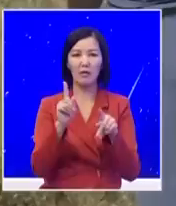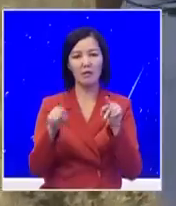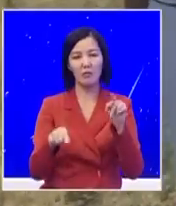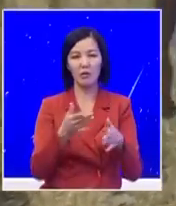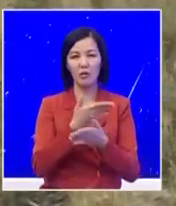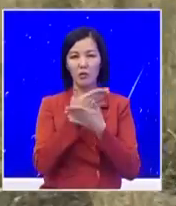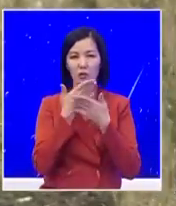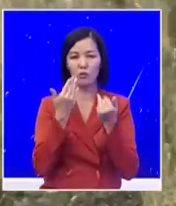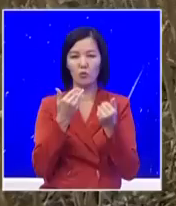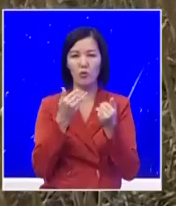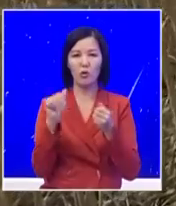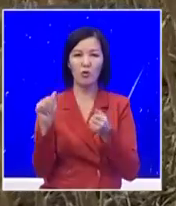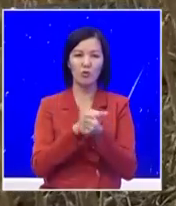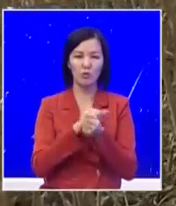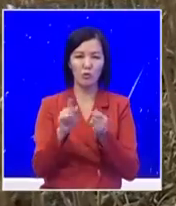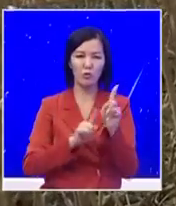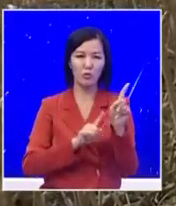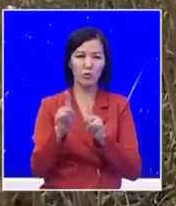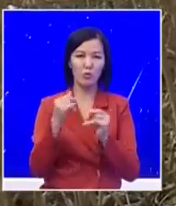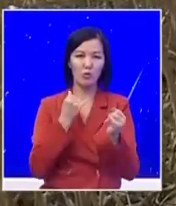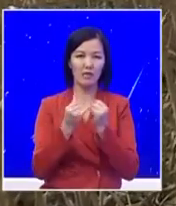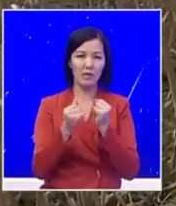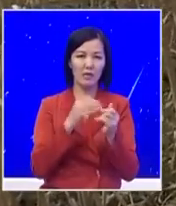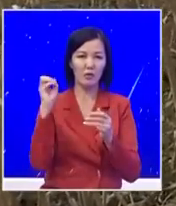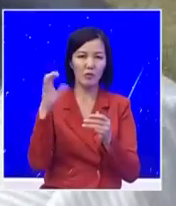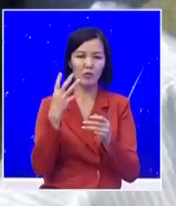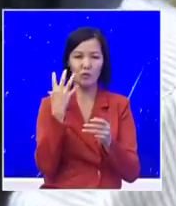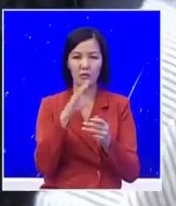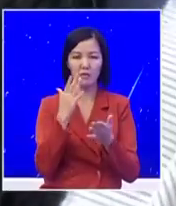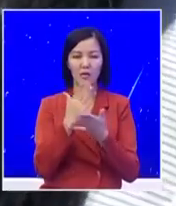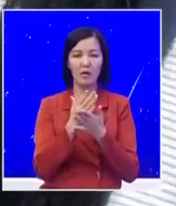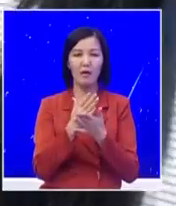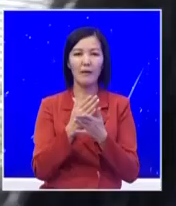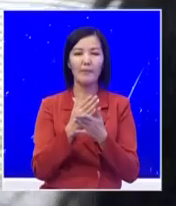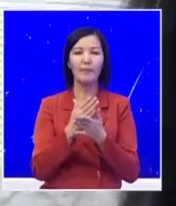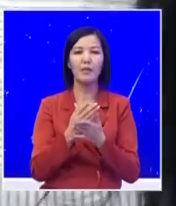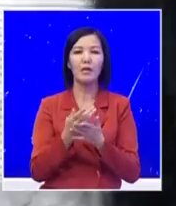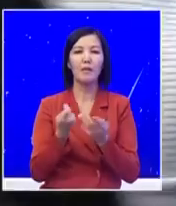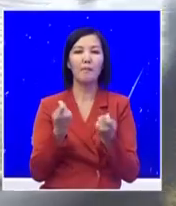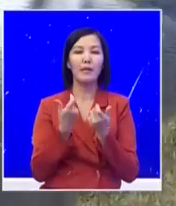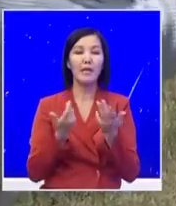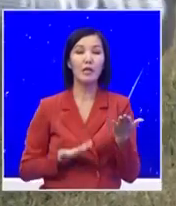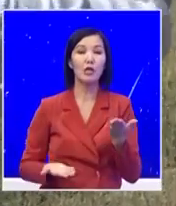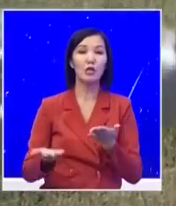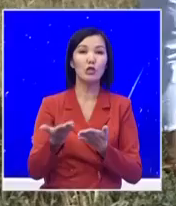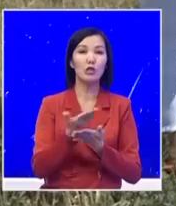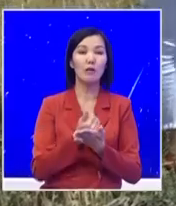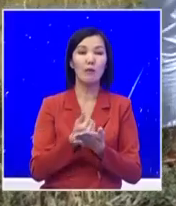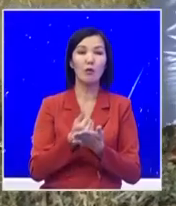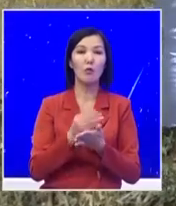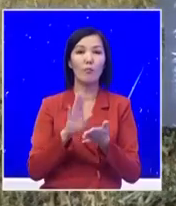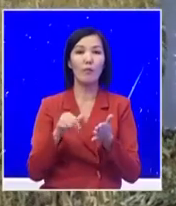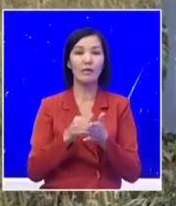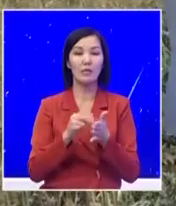жоқ. Қазір дала диқандар үшін нағыз жауапты маусым. Алтын астықты шашау шығармай, алтын дәнді қамбаға құю